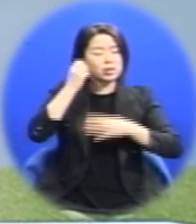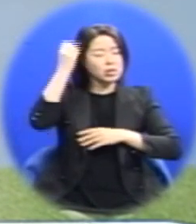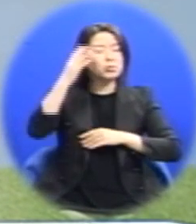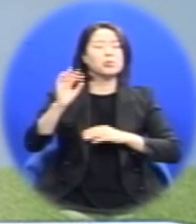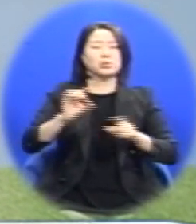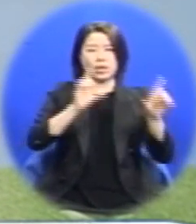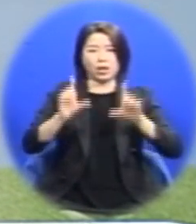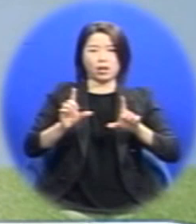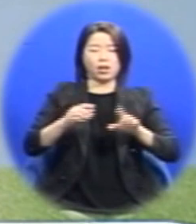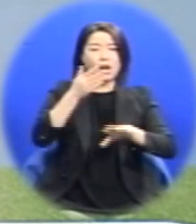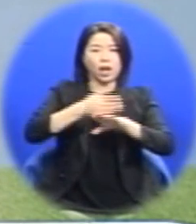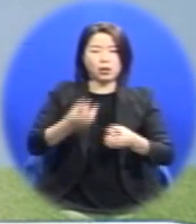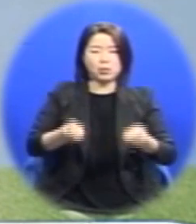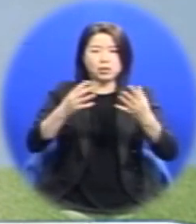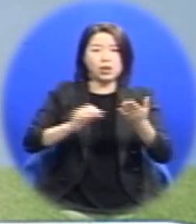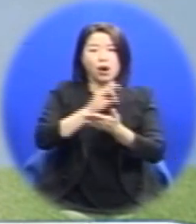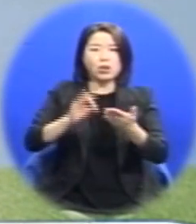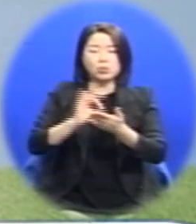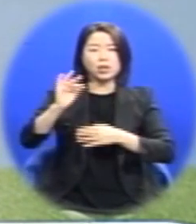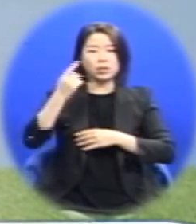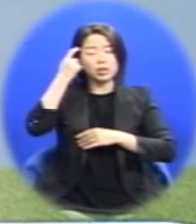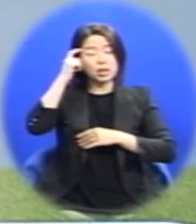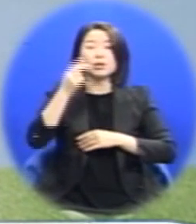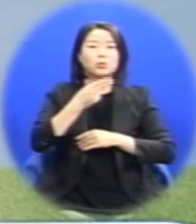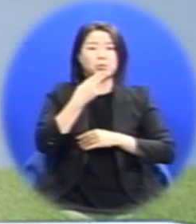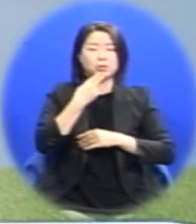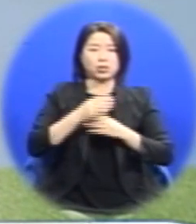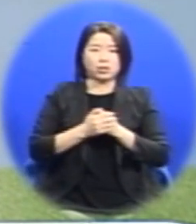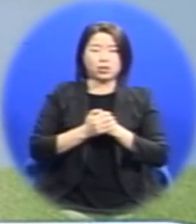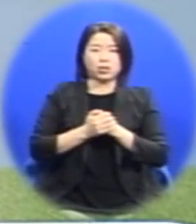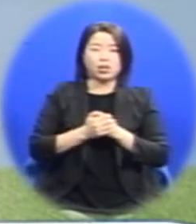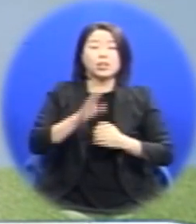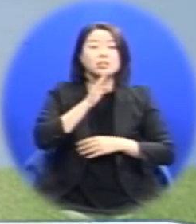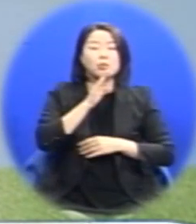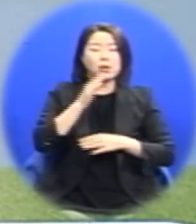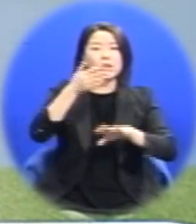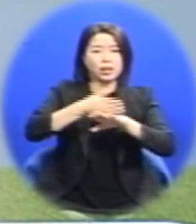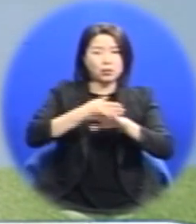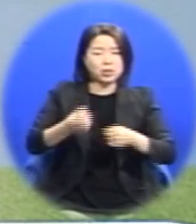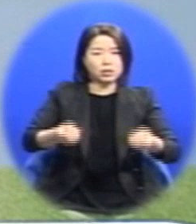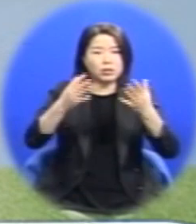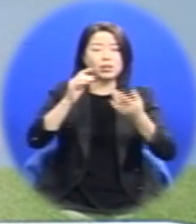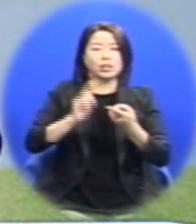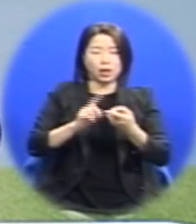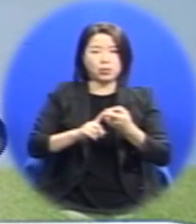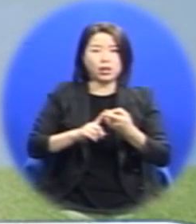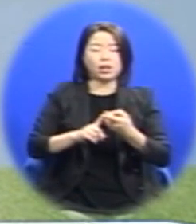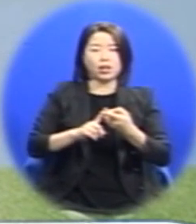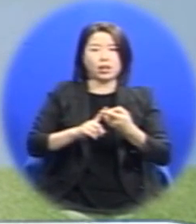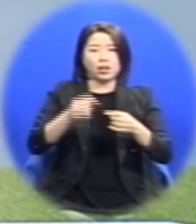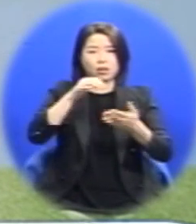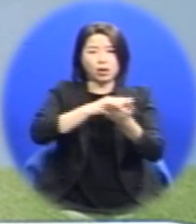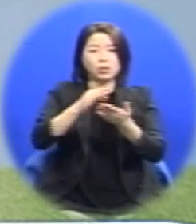지내요. 감사절 헌금을 해야 된다는 의식도 별로 없으세요. 정말 감사절답게 헌금하시는 교우가 그렇게